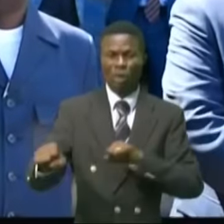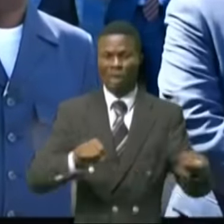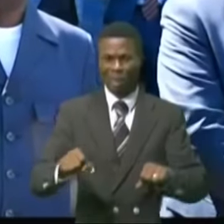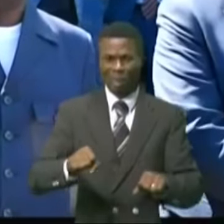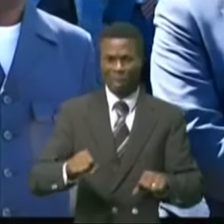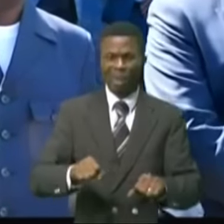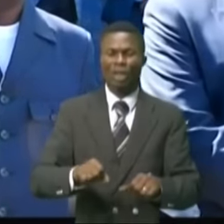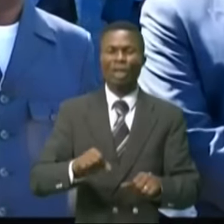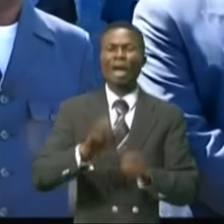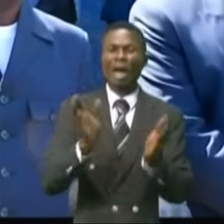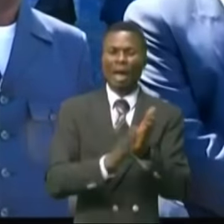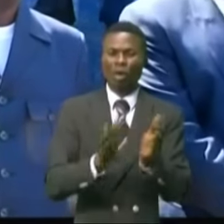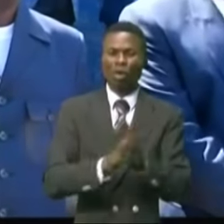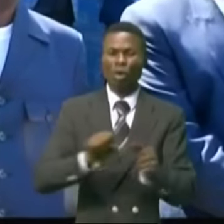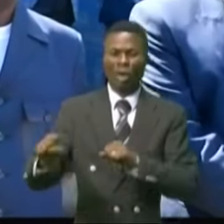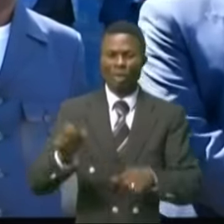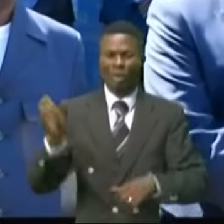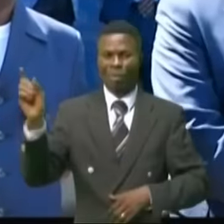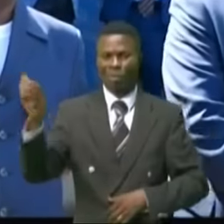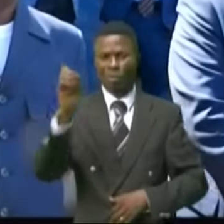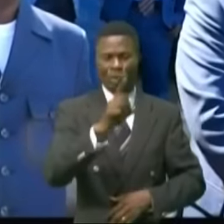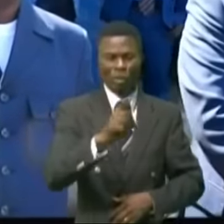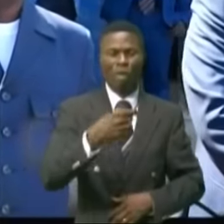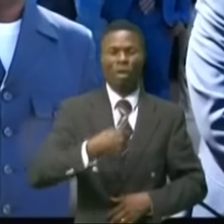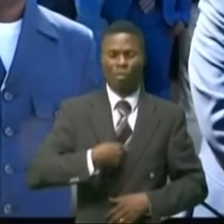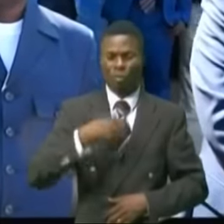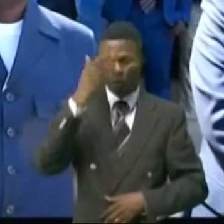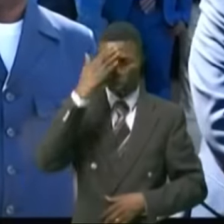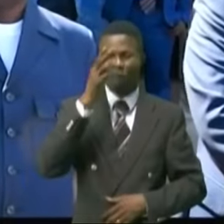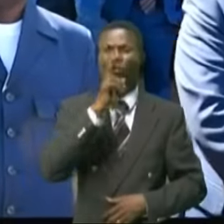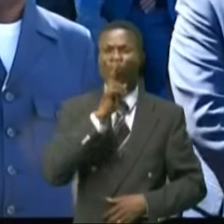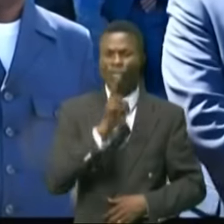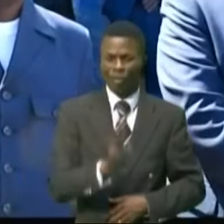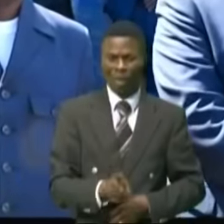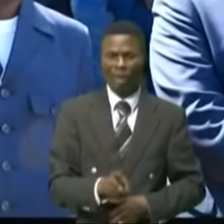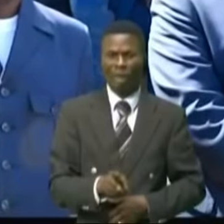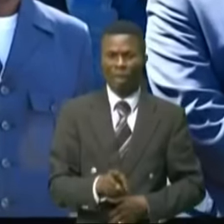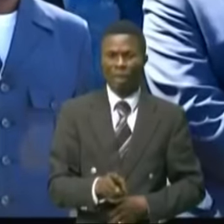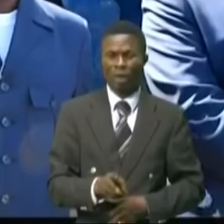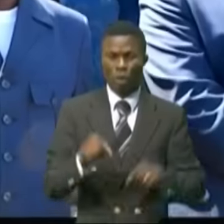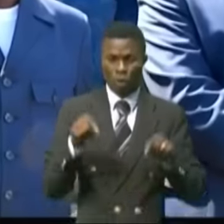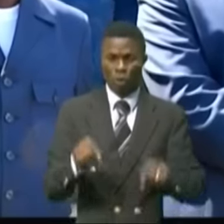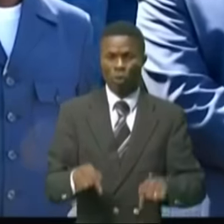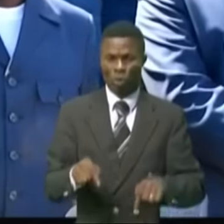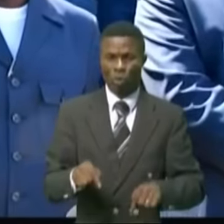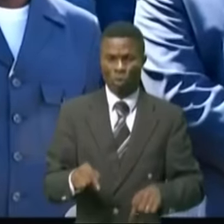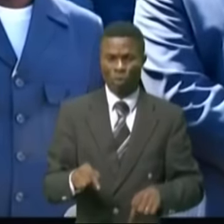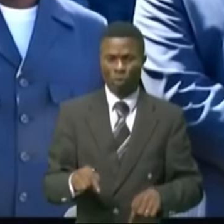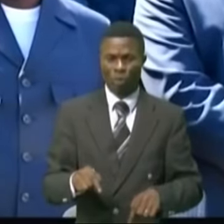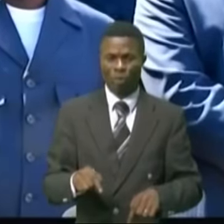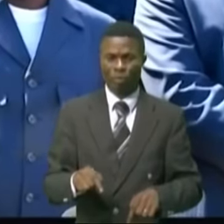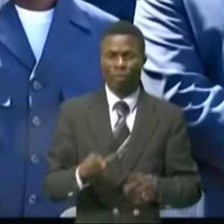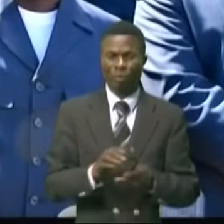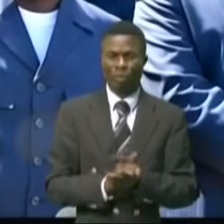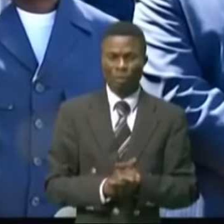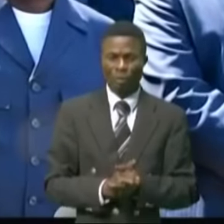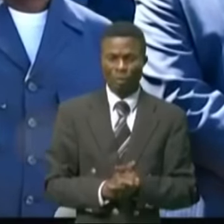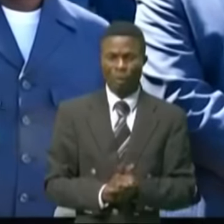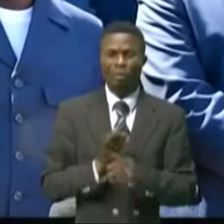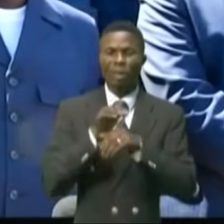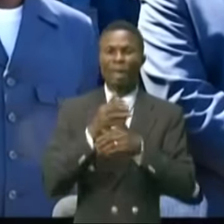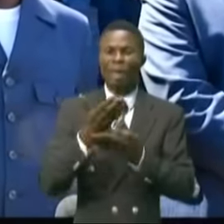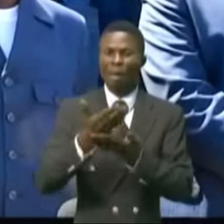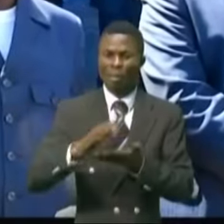salles d'examen. Et j'en suis très certain qu'aujourd'hui notre cuivre et notre cobalt va